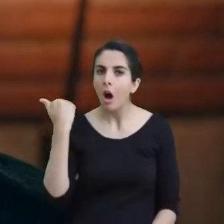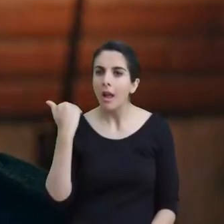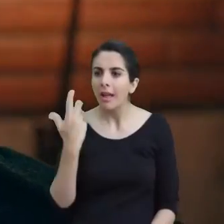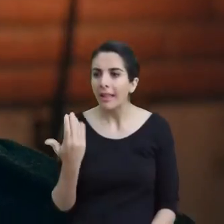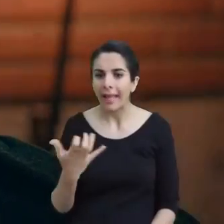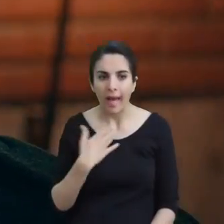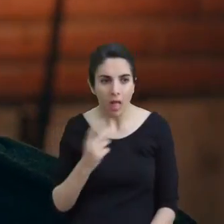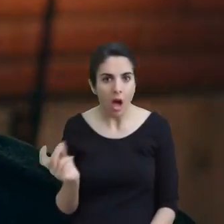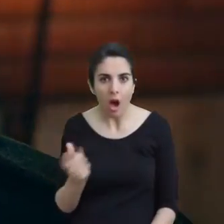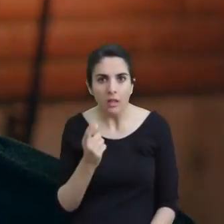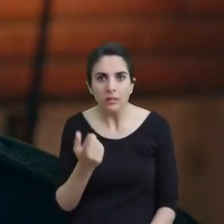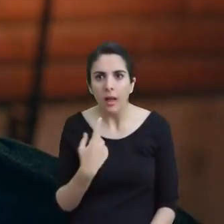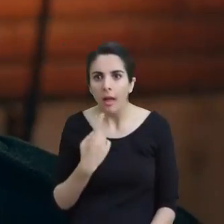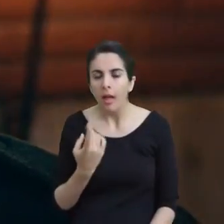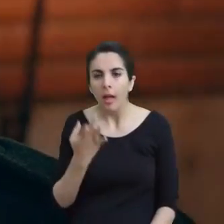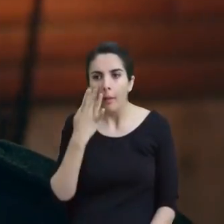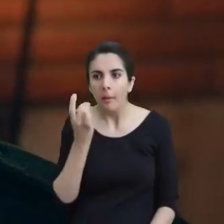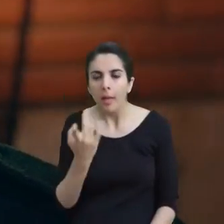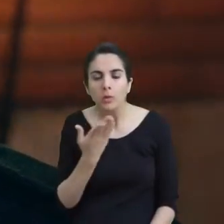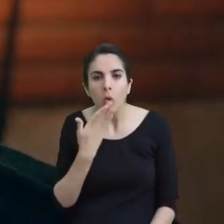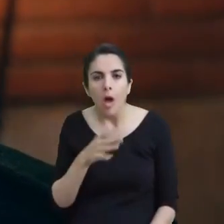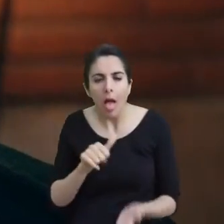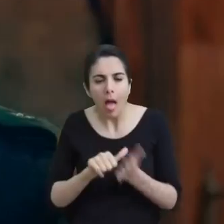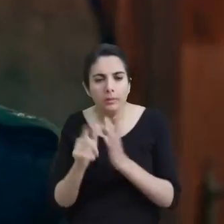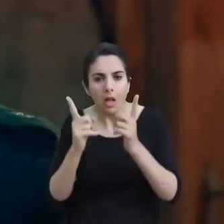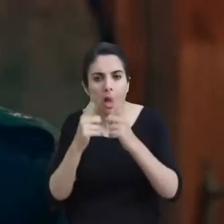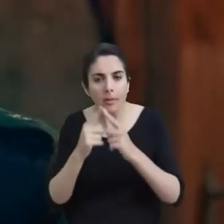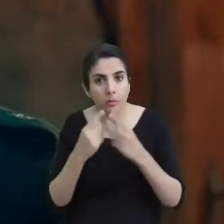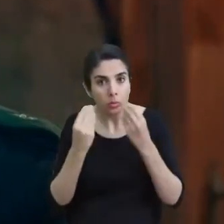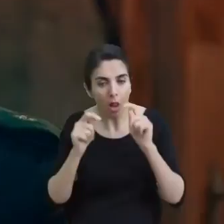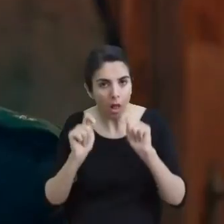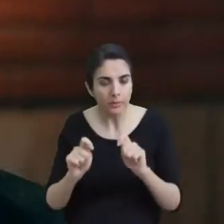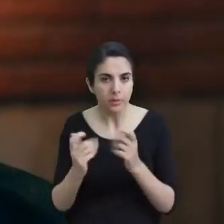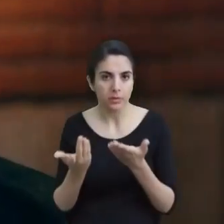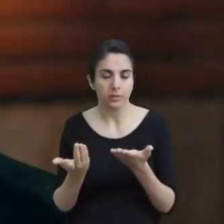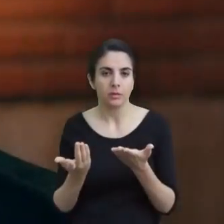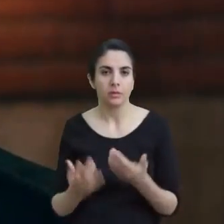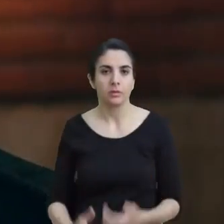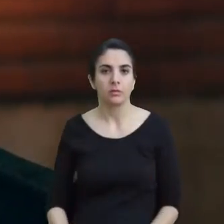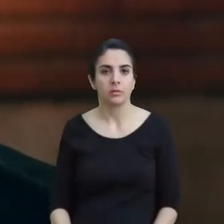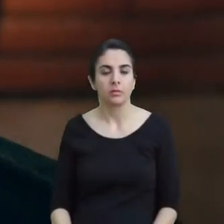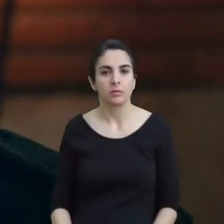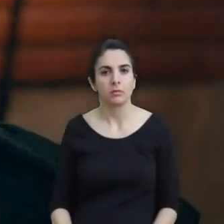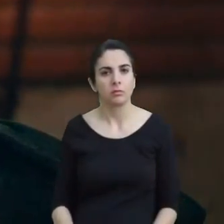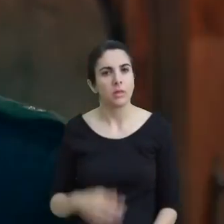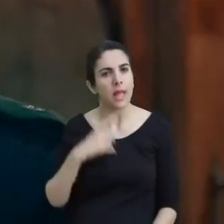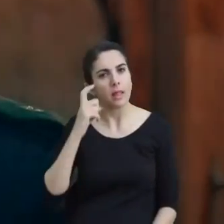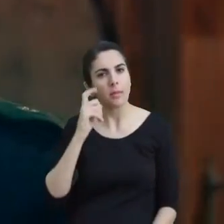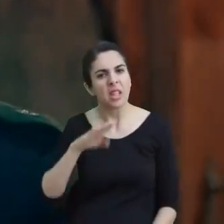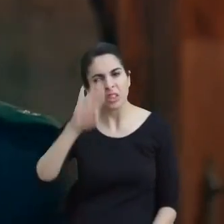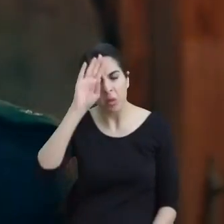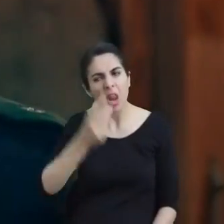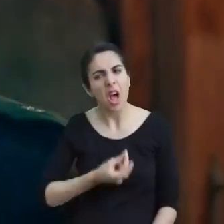Arkasında ne bir iz bırakmış, ne de ipucu. Her şeyi ince ince hesaplamış işte amirim. Bana kalırsa